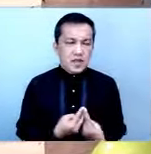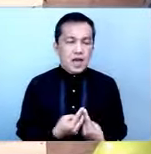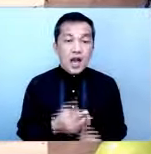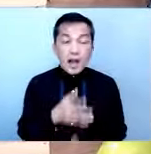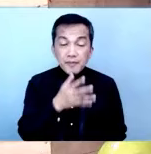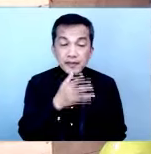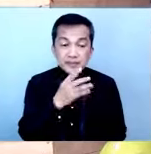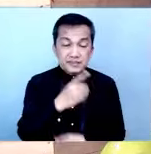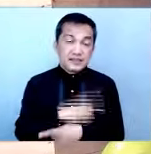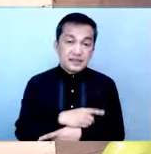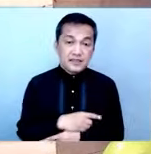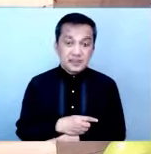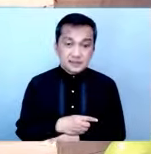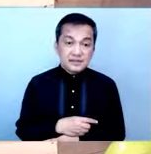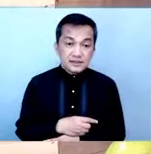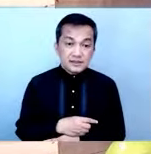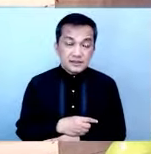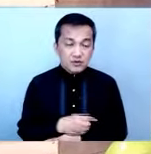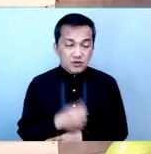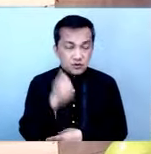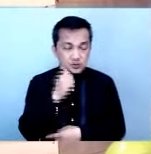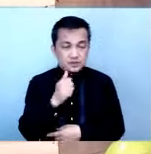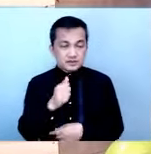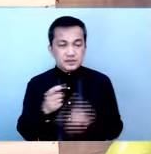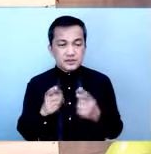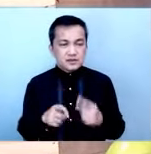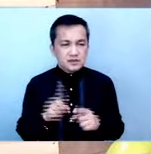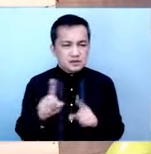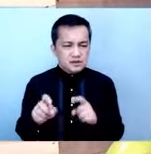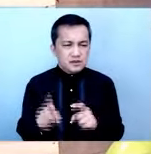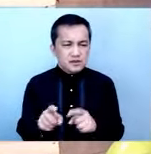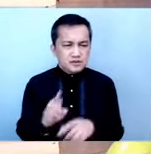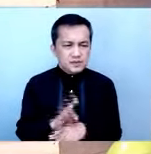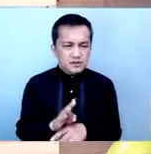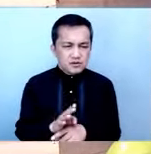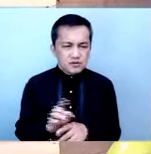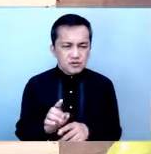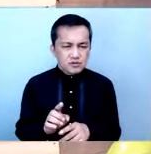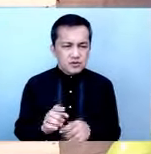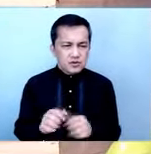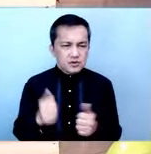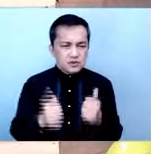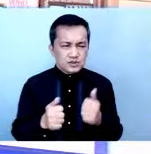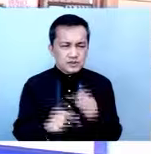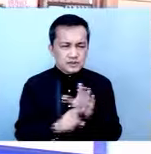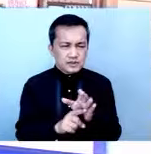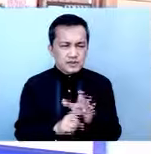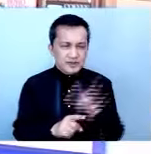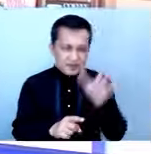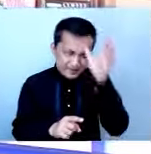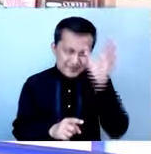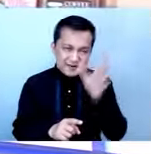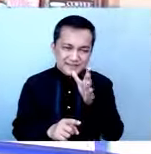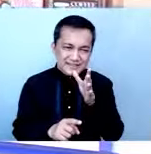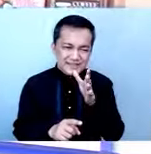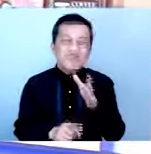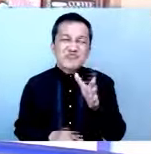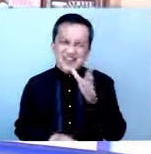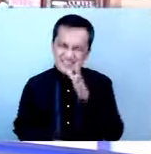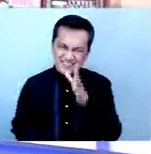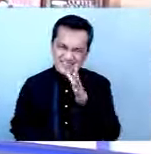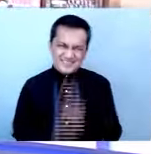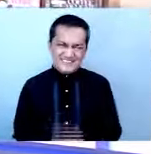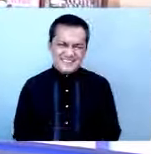ko, ito kadalasan nangyayari pag tatanong ko yung mga ganitong negosyo. Ano mas mabenta? Mother's Day o Father's Day? Ah, Mother's Day, bro.